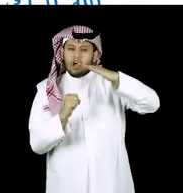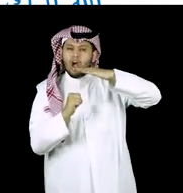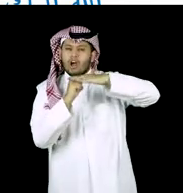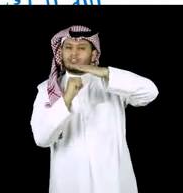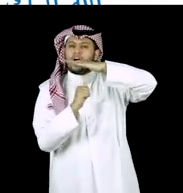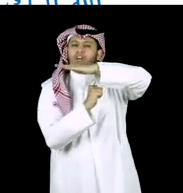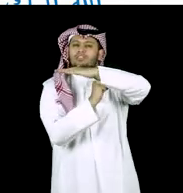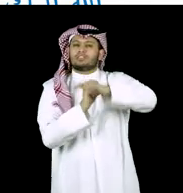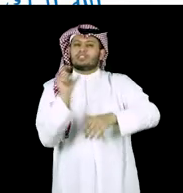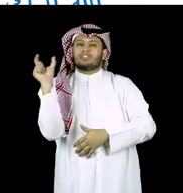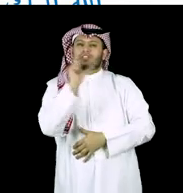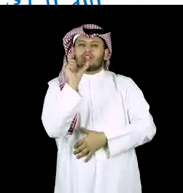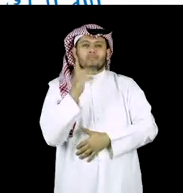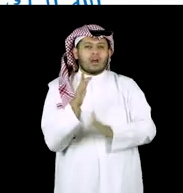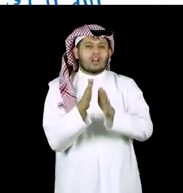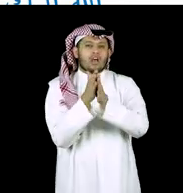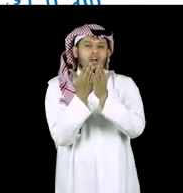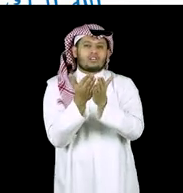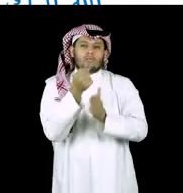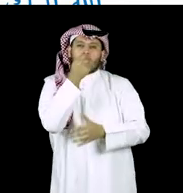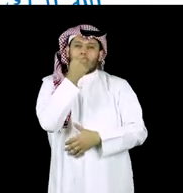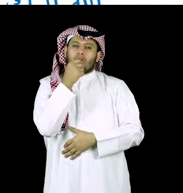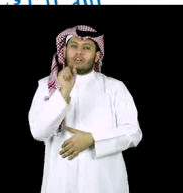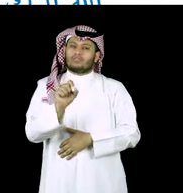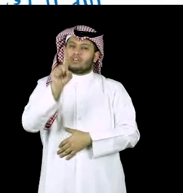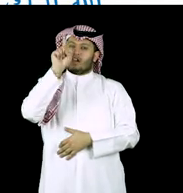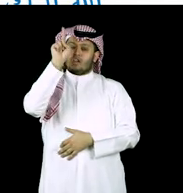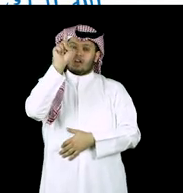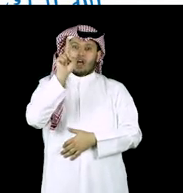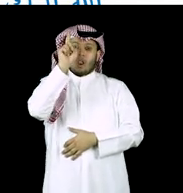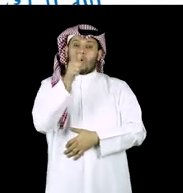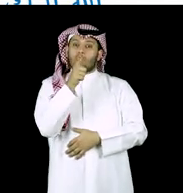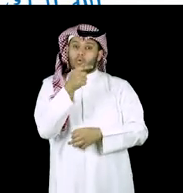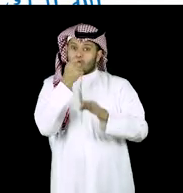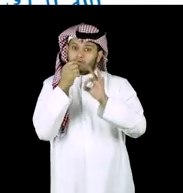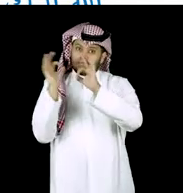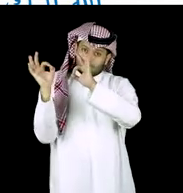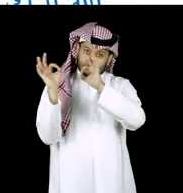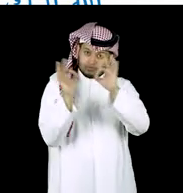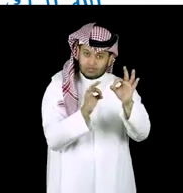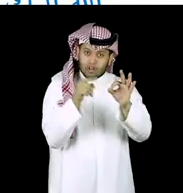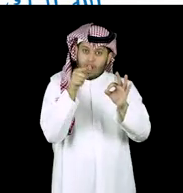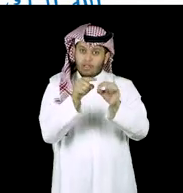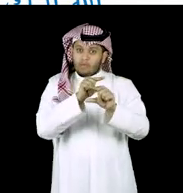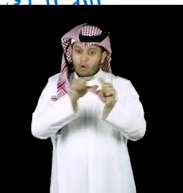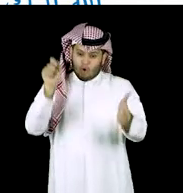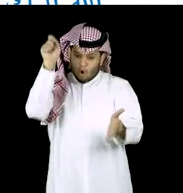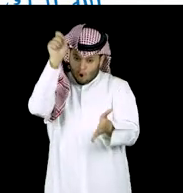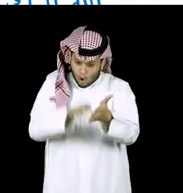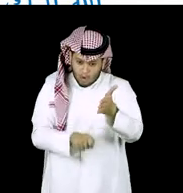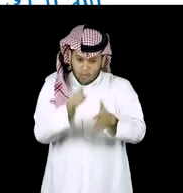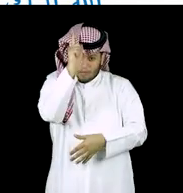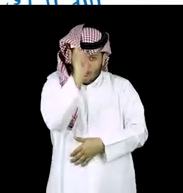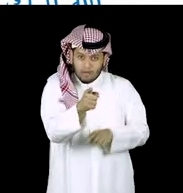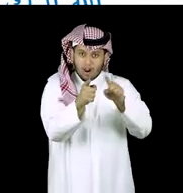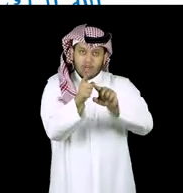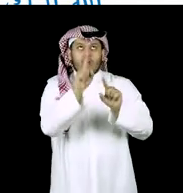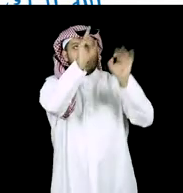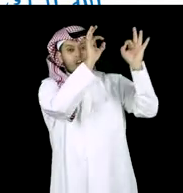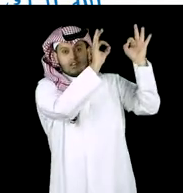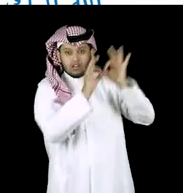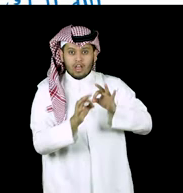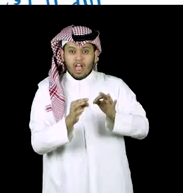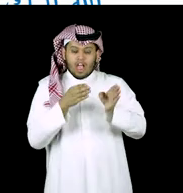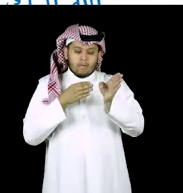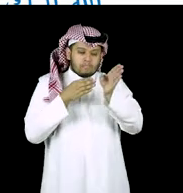في الإسلام هو كتاب الله عز وجل، قال تعالى: وأن يحكم بينهم بما أنزل الله ولا